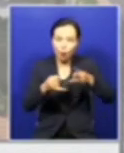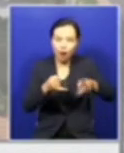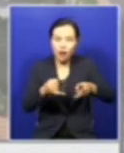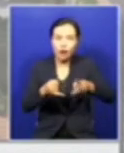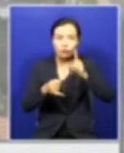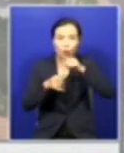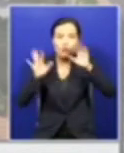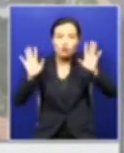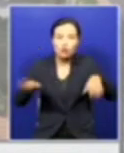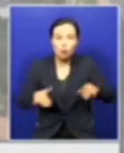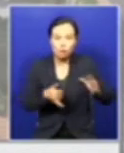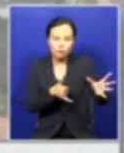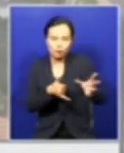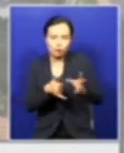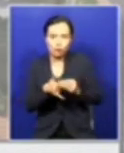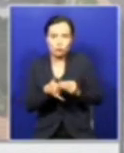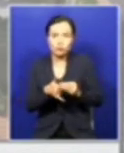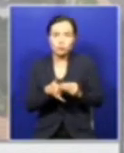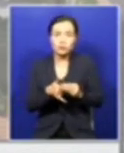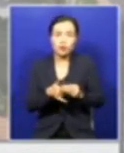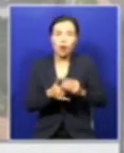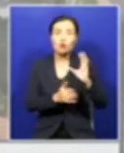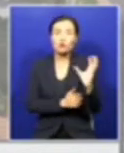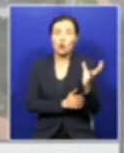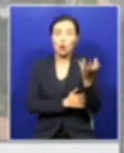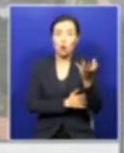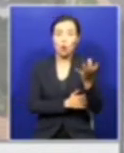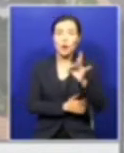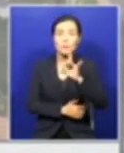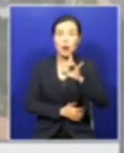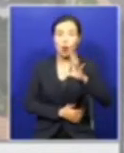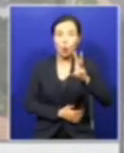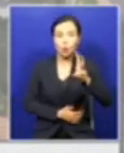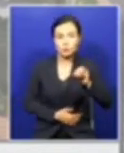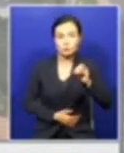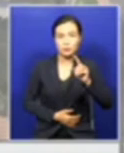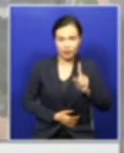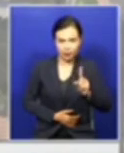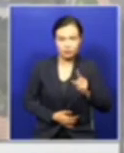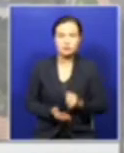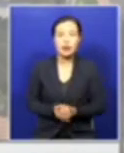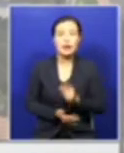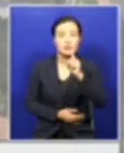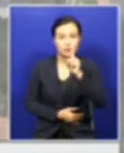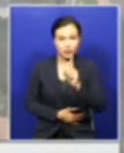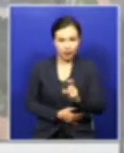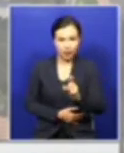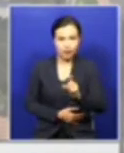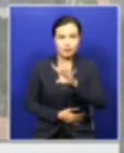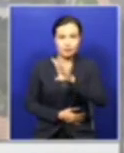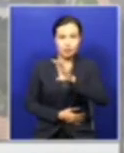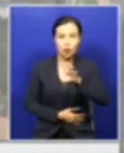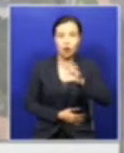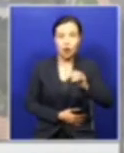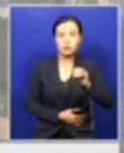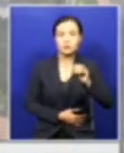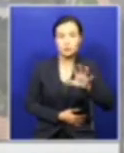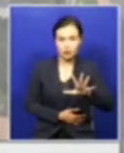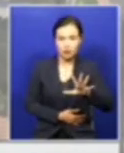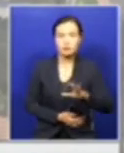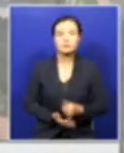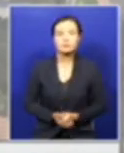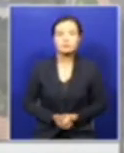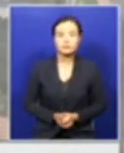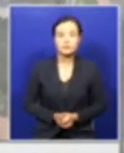ปีกพบผู้ติดเชื้อจากทั่วโลก861รายเสียชีวิต455ราย